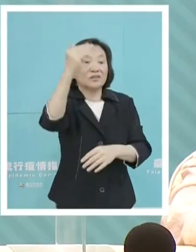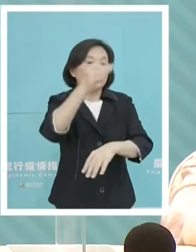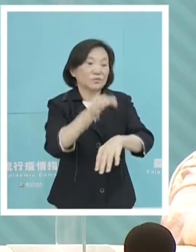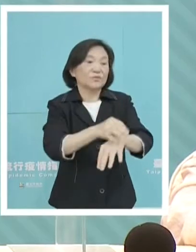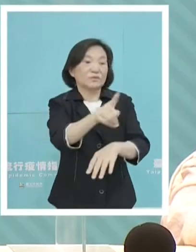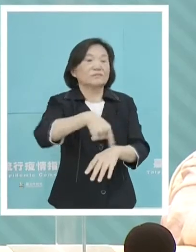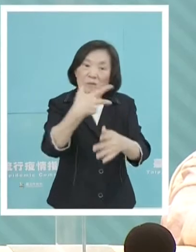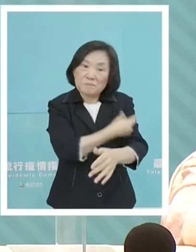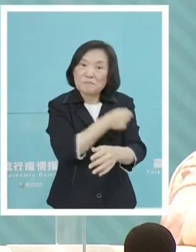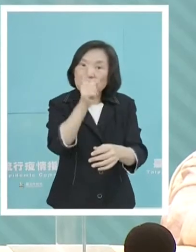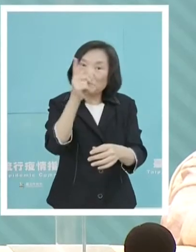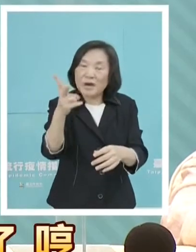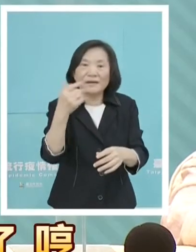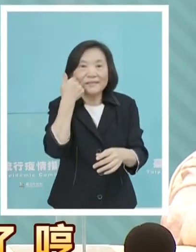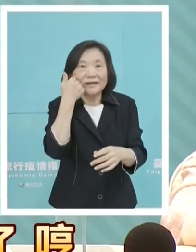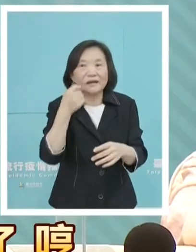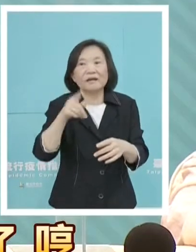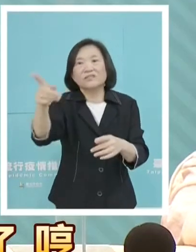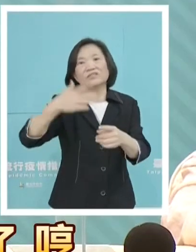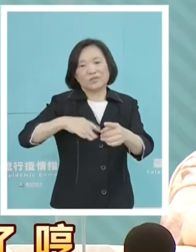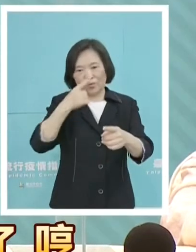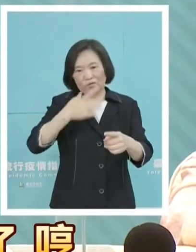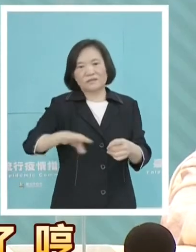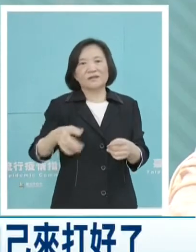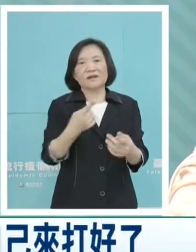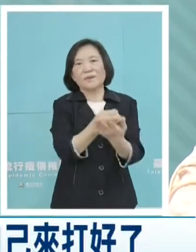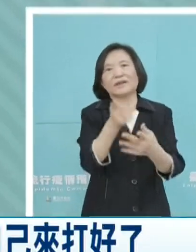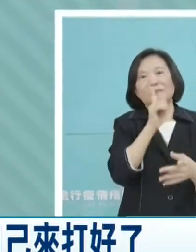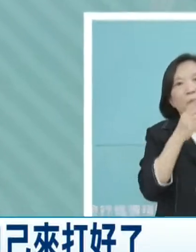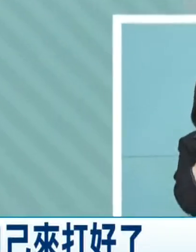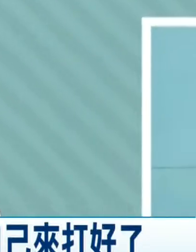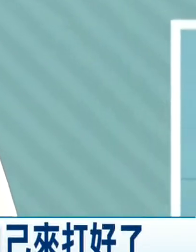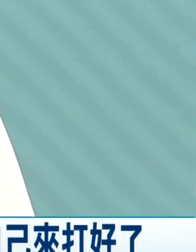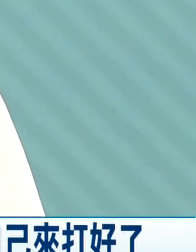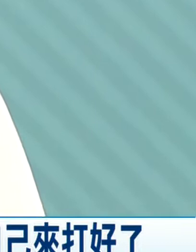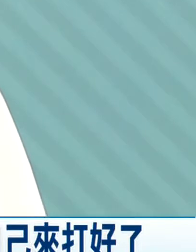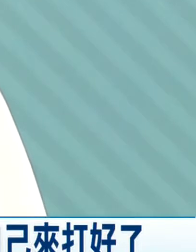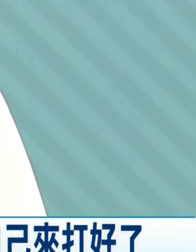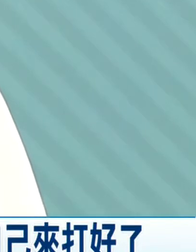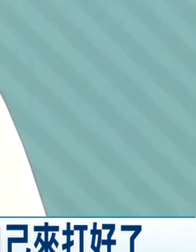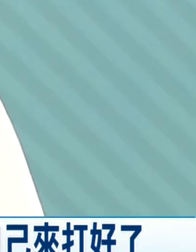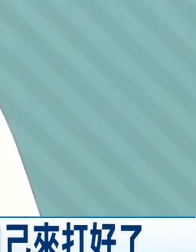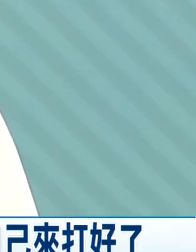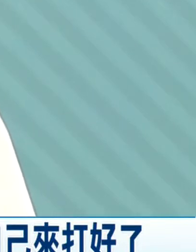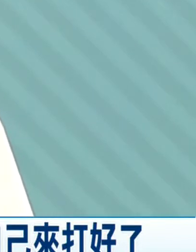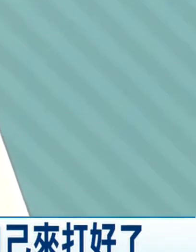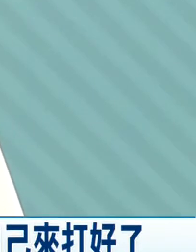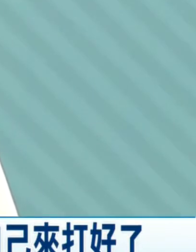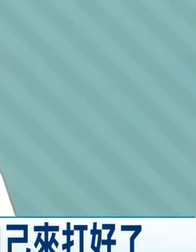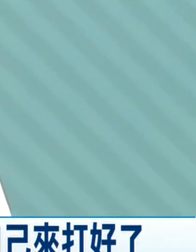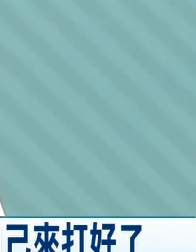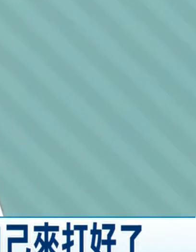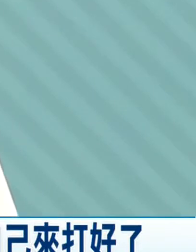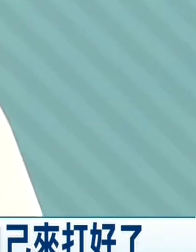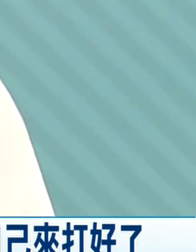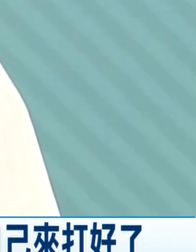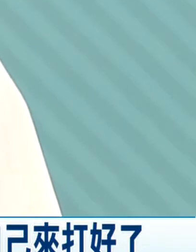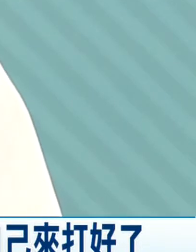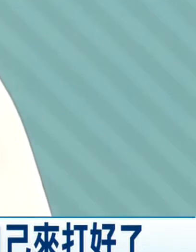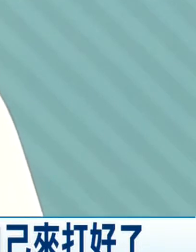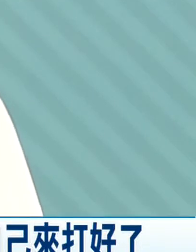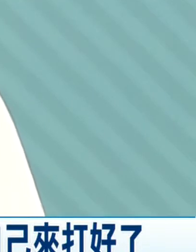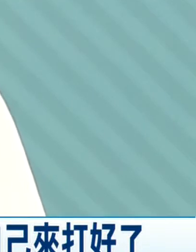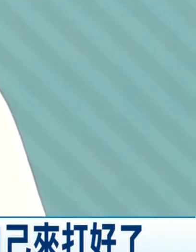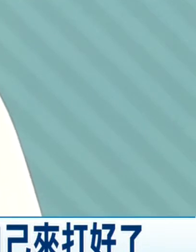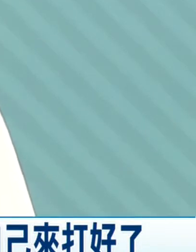这个就不用讲了。你知道，我也知道就好了。 到底是哪位民进党人士在美国接种完两剂疫苗，反要国